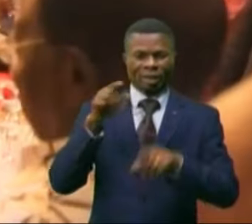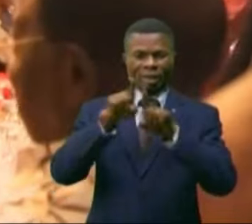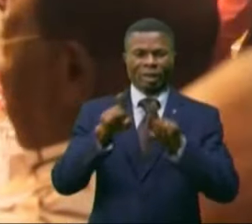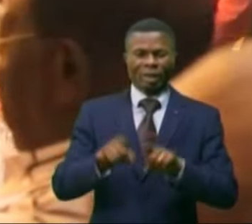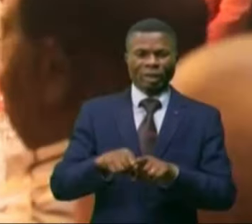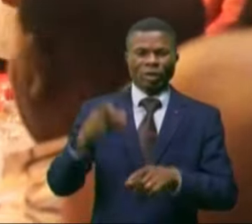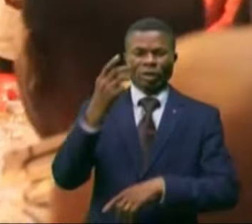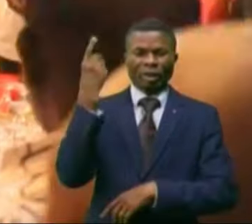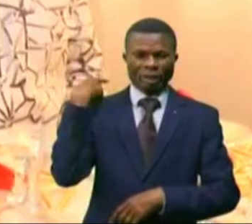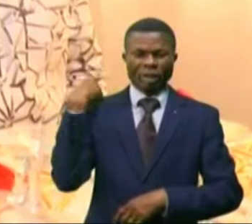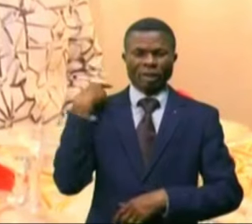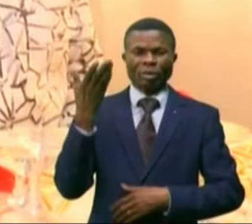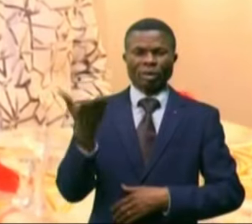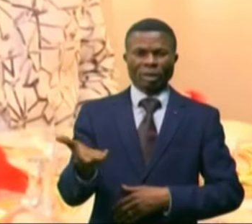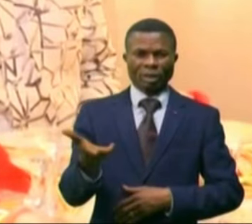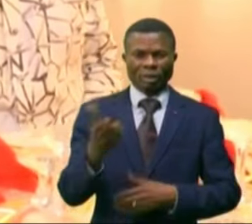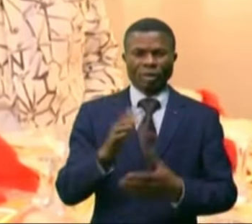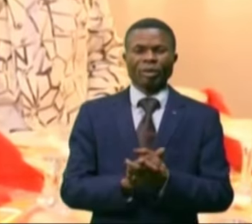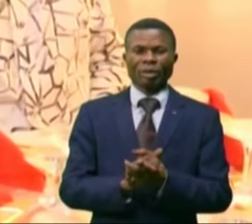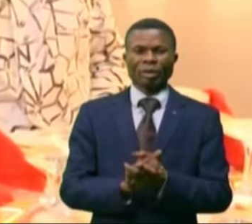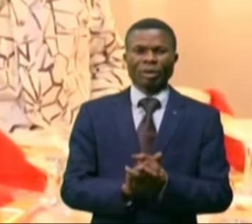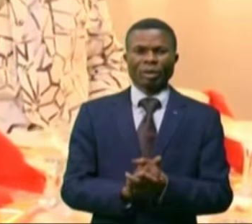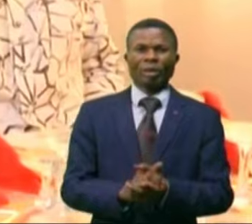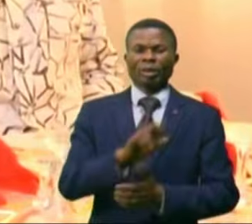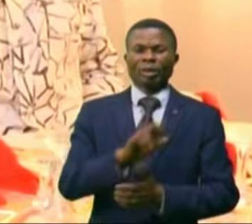et d'autres élus des législatives de